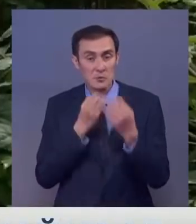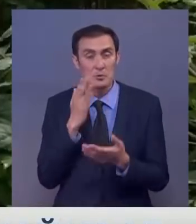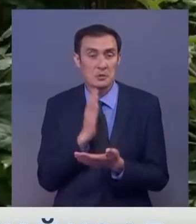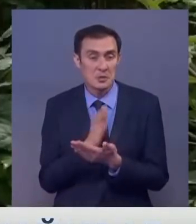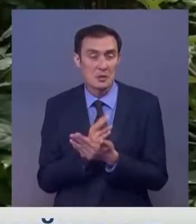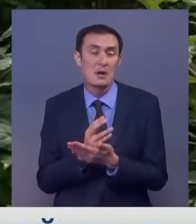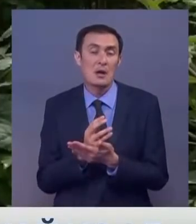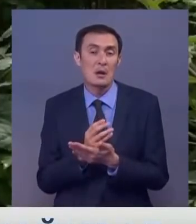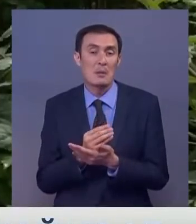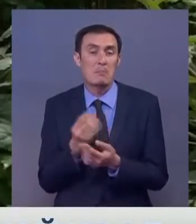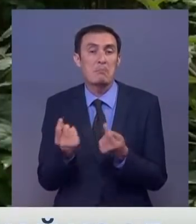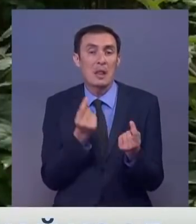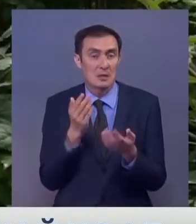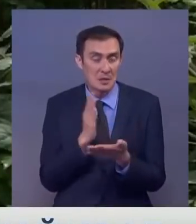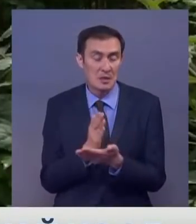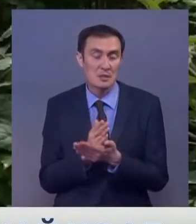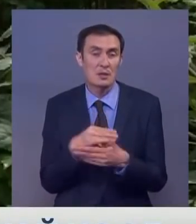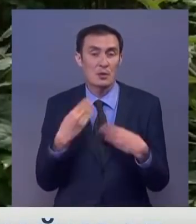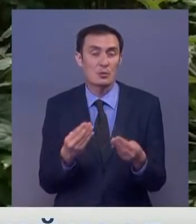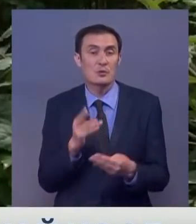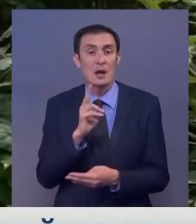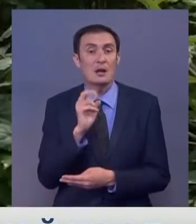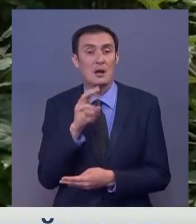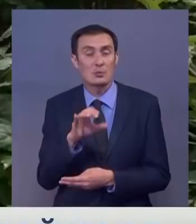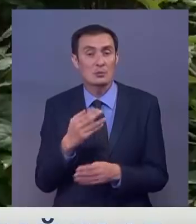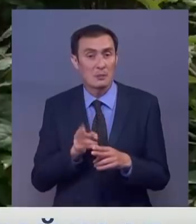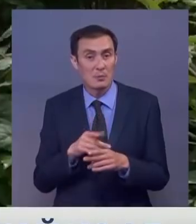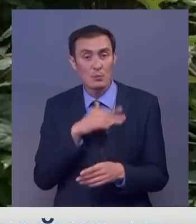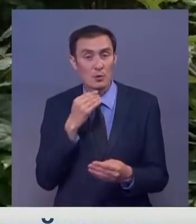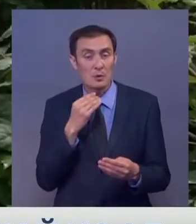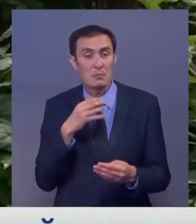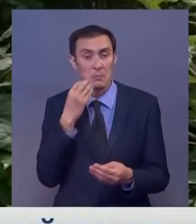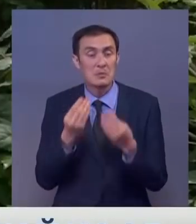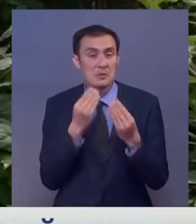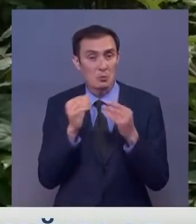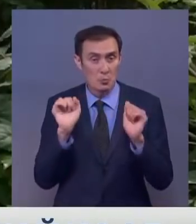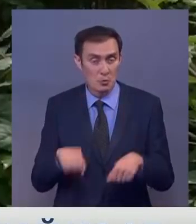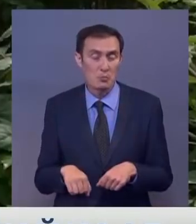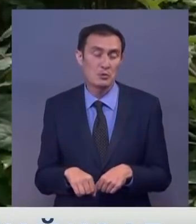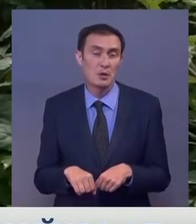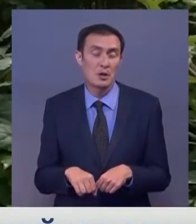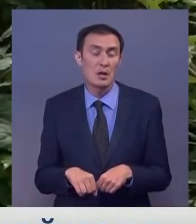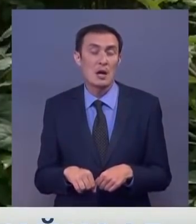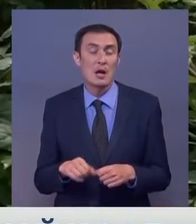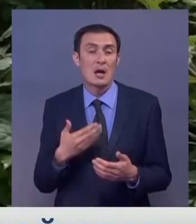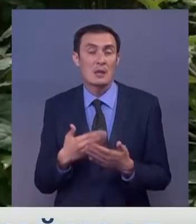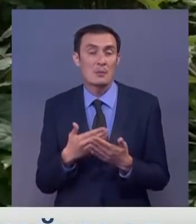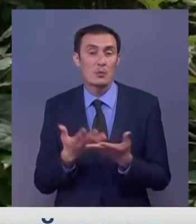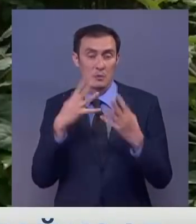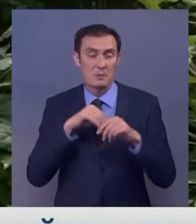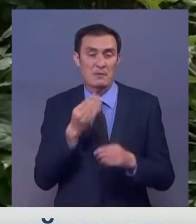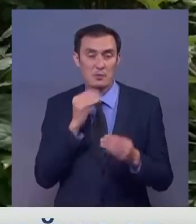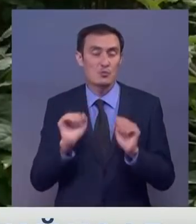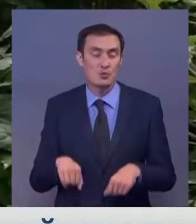плоды. Вот, многие кактусы, плоды съедобные. Вот местные жители, там, где они растут, они ее употребляют в